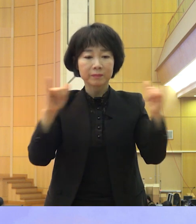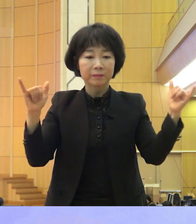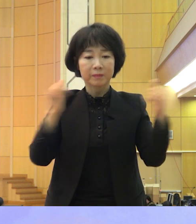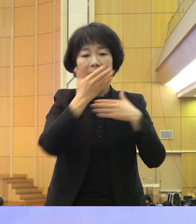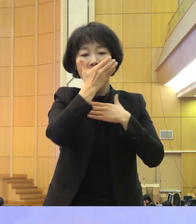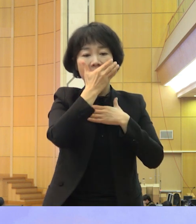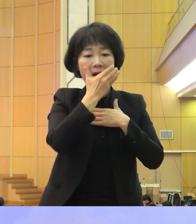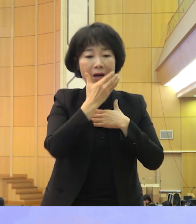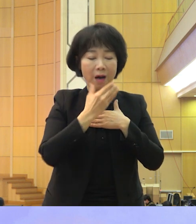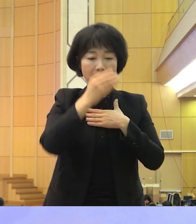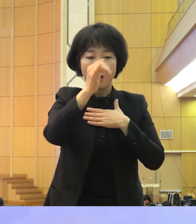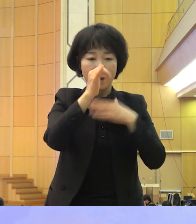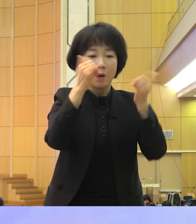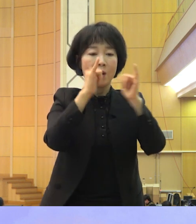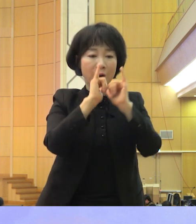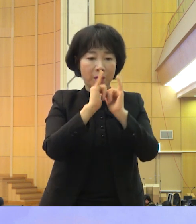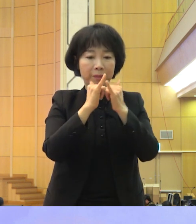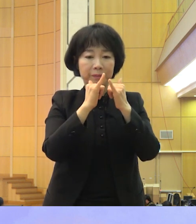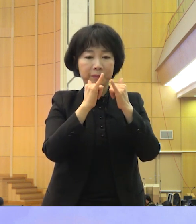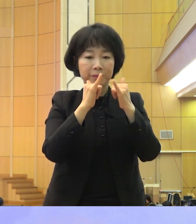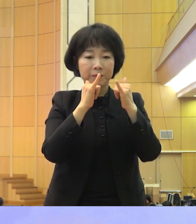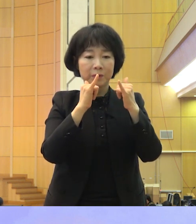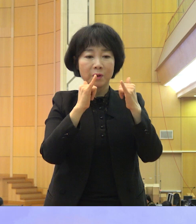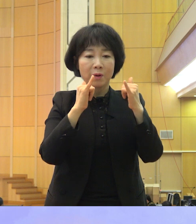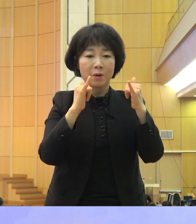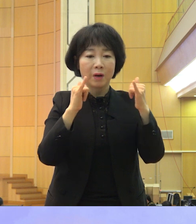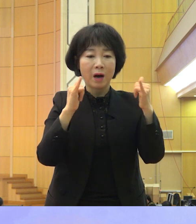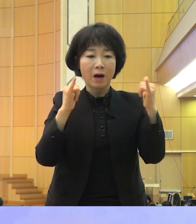백성들아 와서